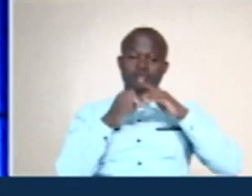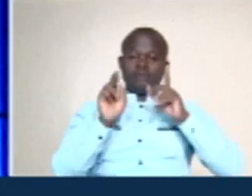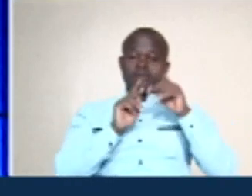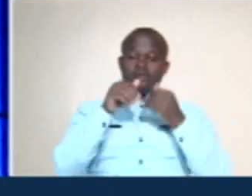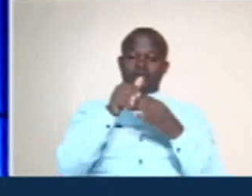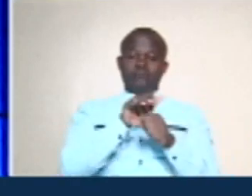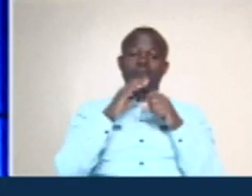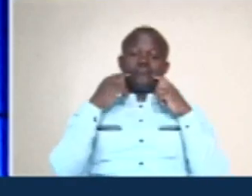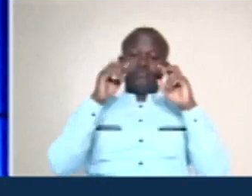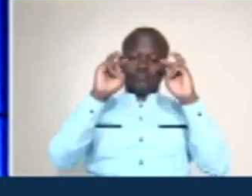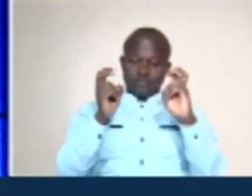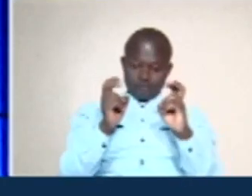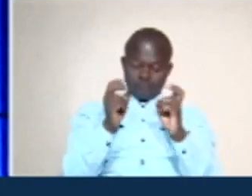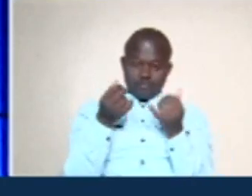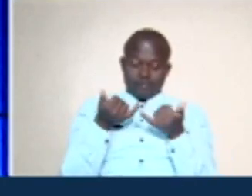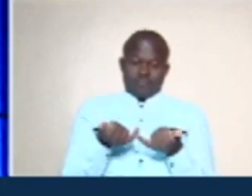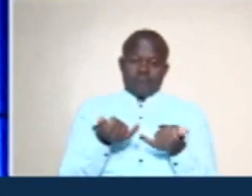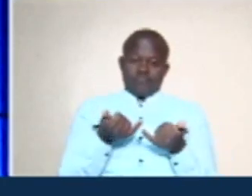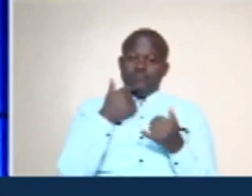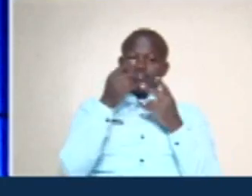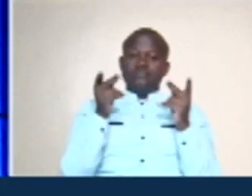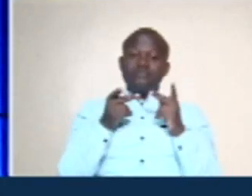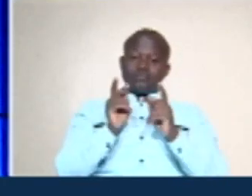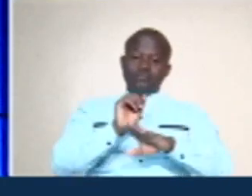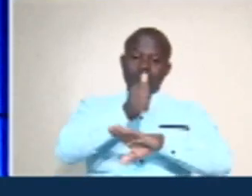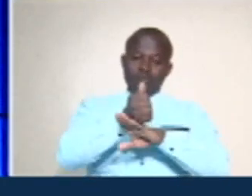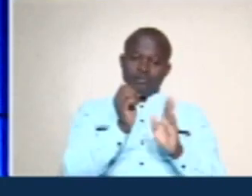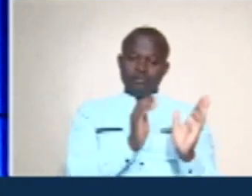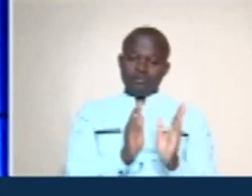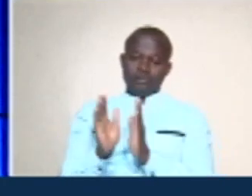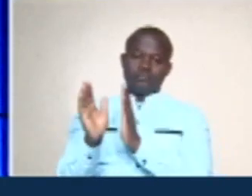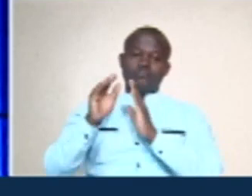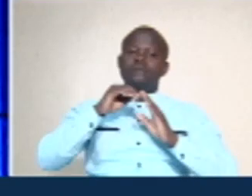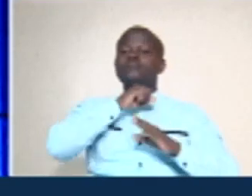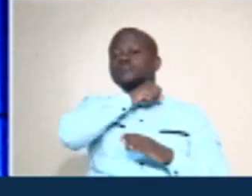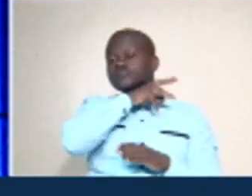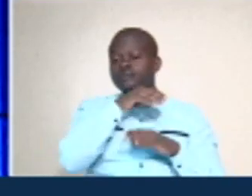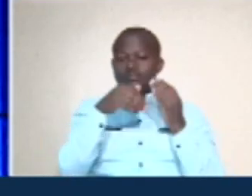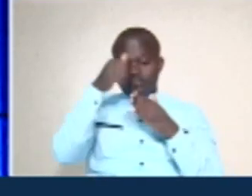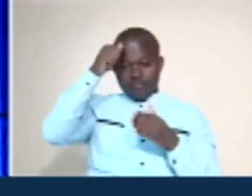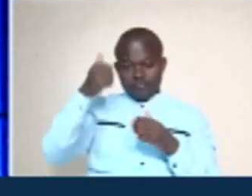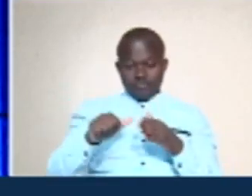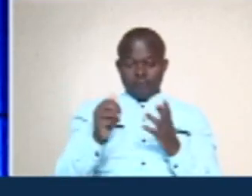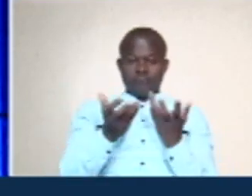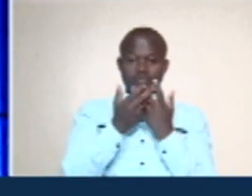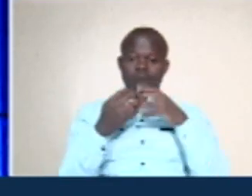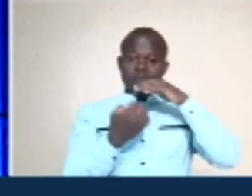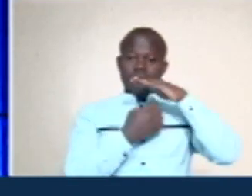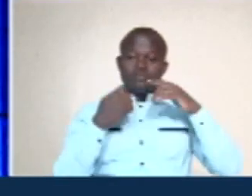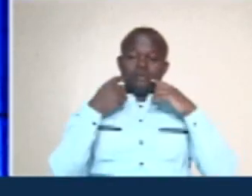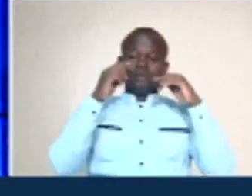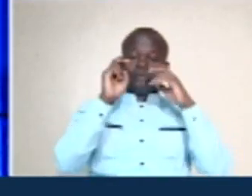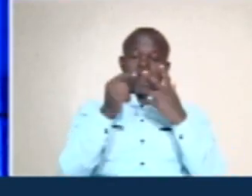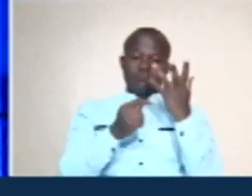abaturage bavuga ko kuba hari ahantu hashyizweho gutunganyirizwa imyanda ndetse n'abahanga mu bigendanye n'ibidukikije bavuga ko